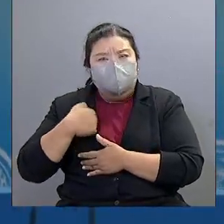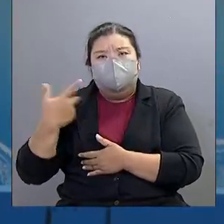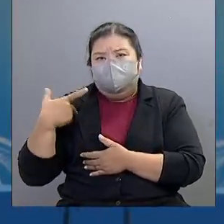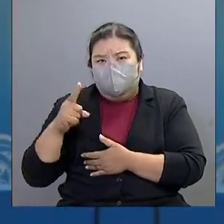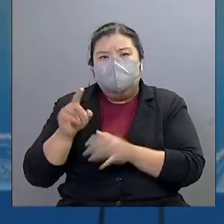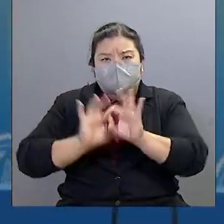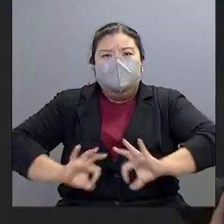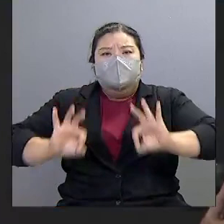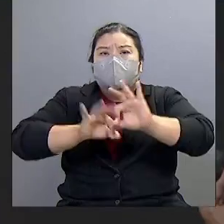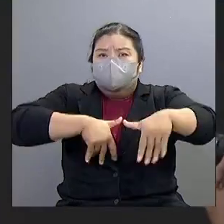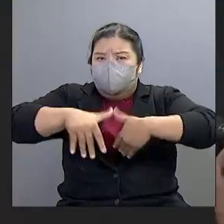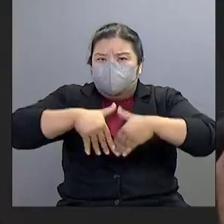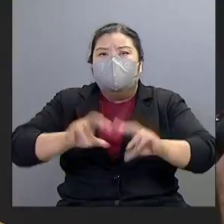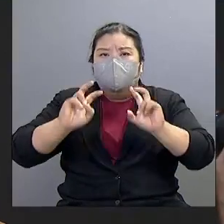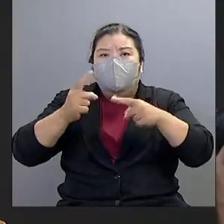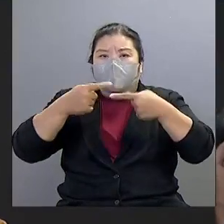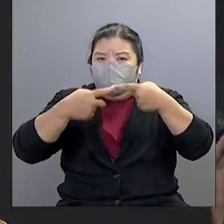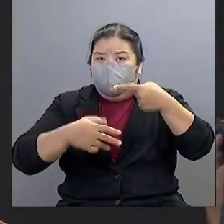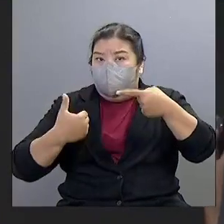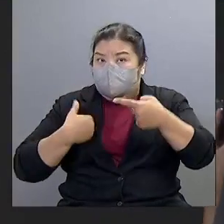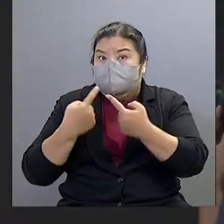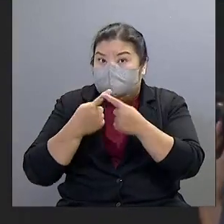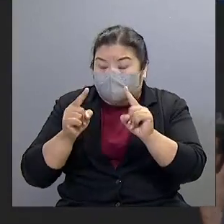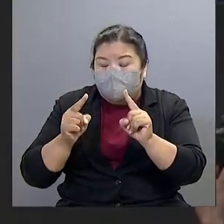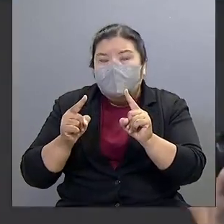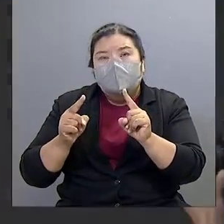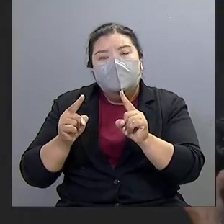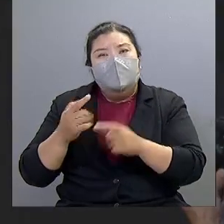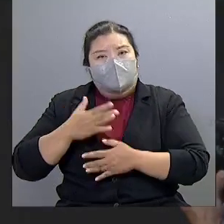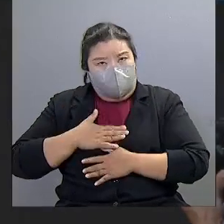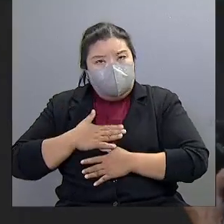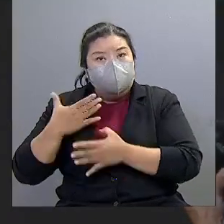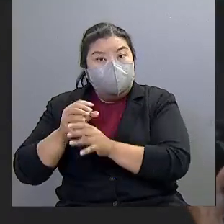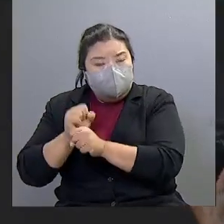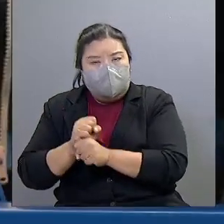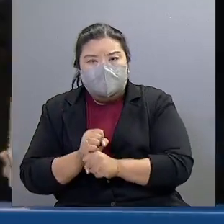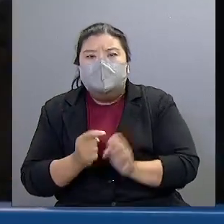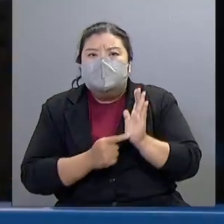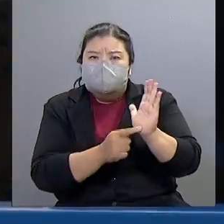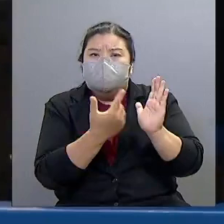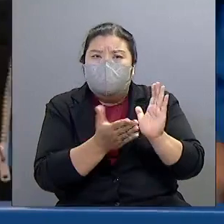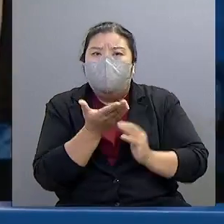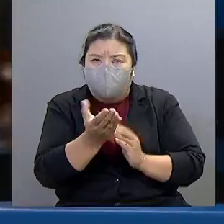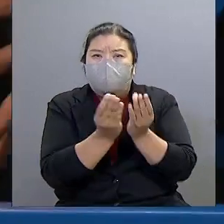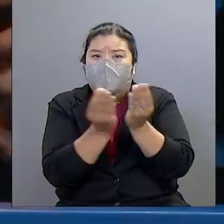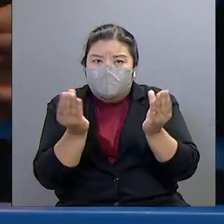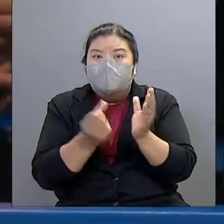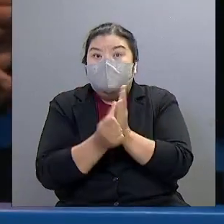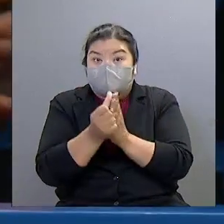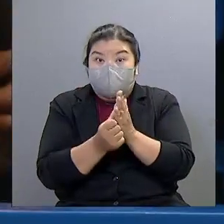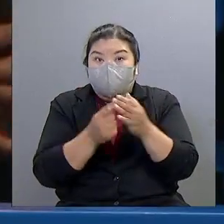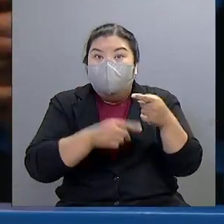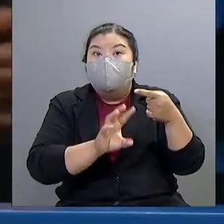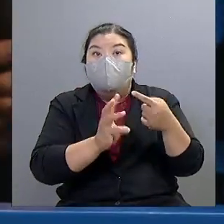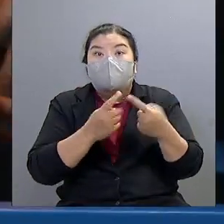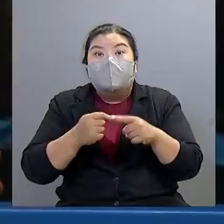นรวมทุกเรื่องทุกประเด็นแต่ก็ชี้ว่าพรรคเสนอร่างแก้รัฐธรรมนูญรวม6ฉบับแต่กลับได้มติเห็นช